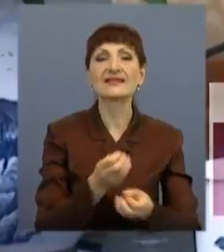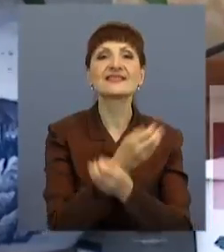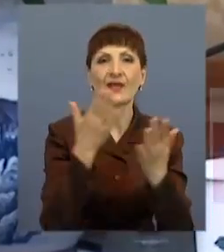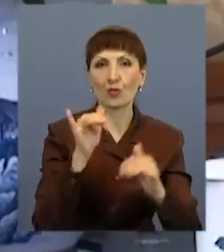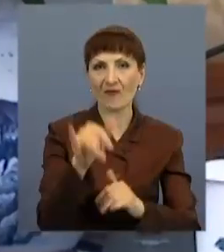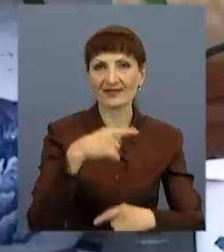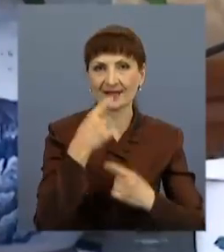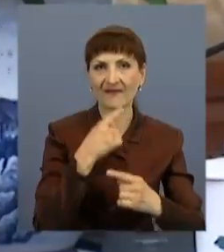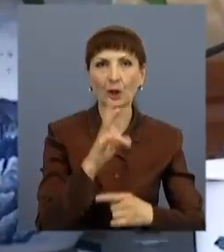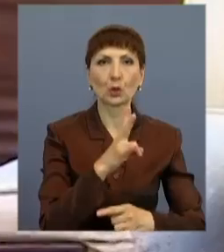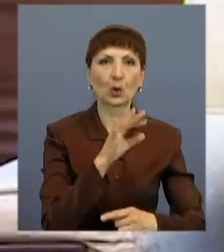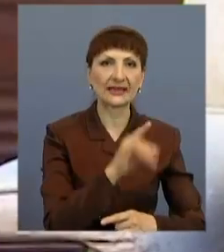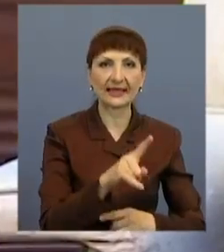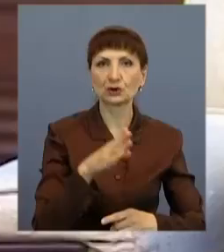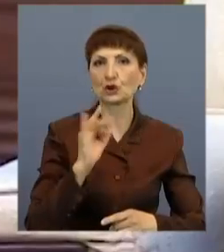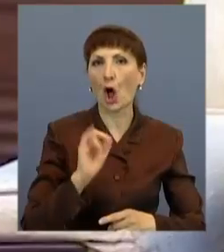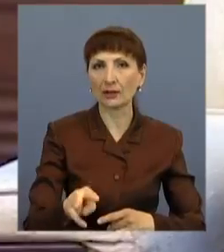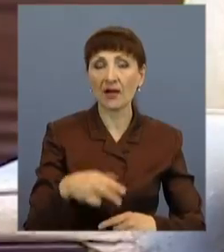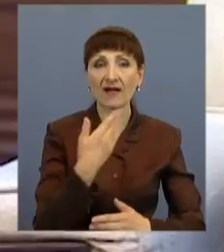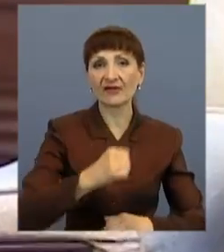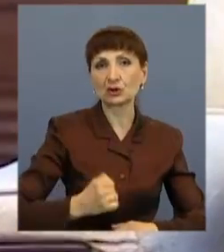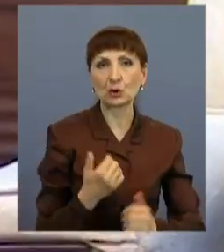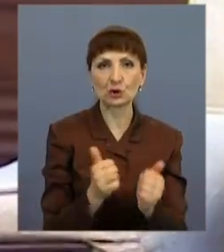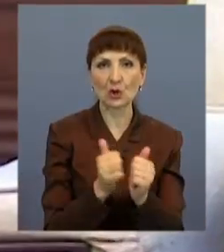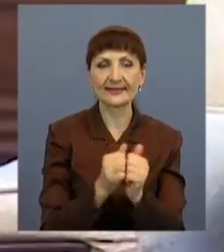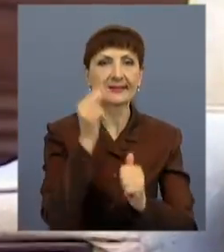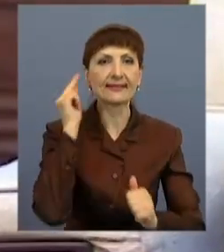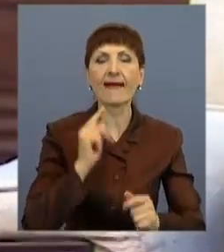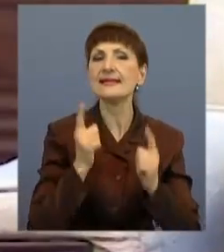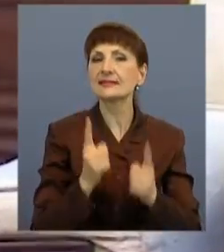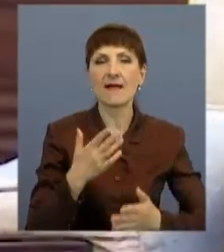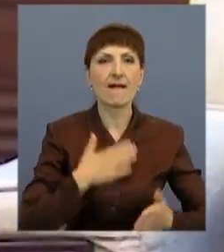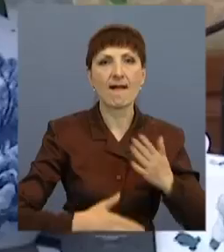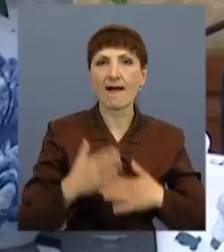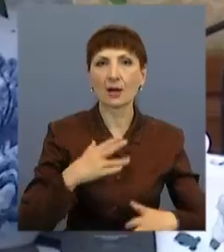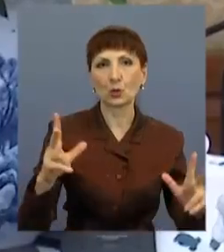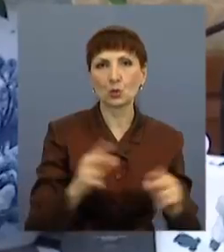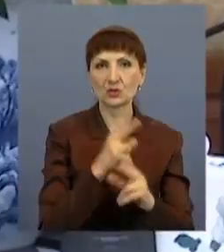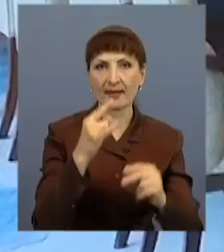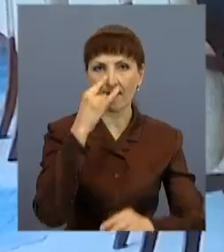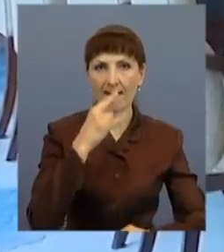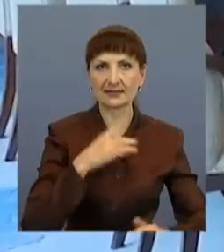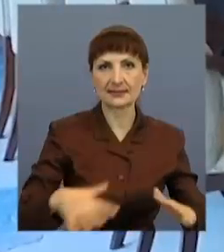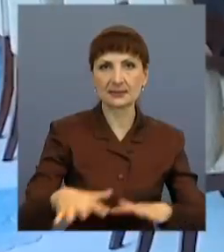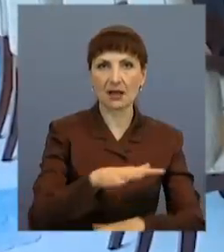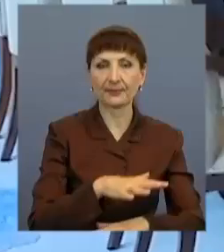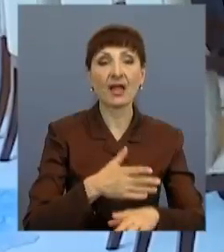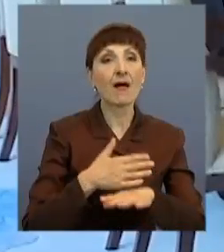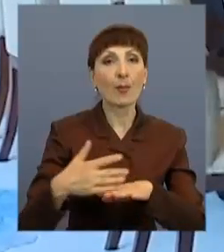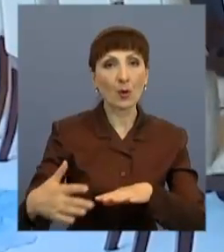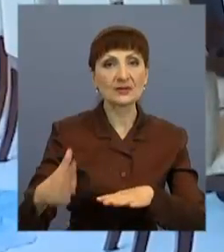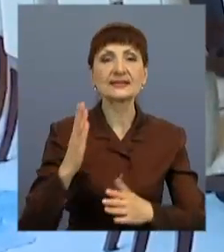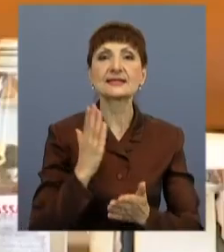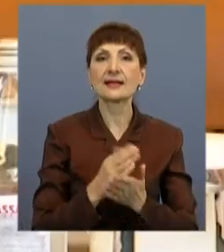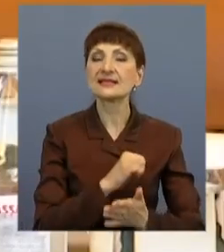вас говорят, Нурлыжол. Как ваш друг и ваш сосед, Китай искренне рад успехам Казахстана. Ну а после